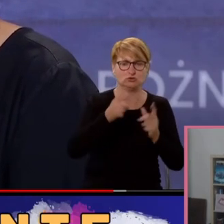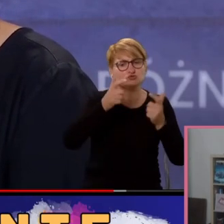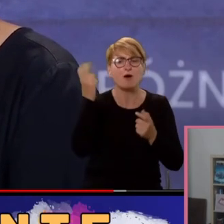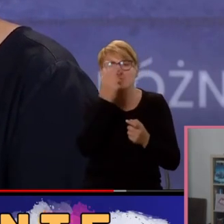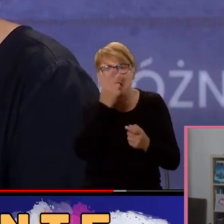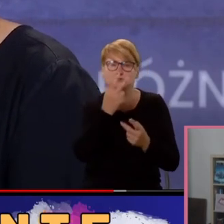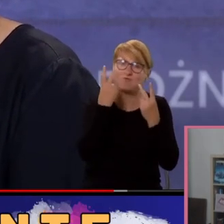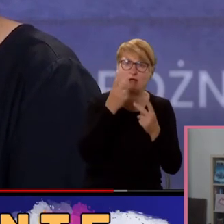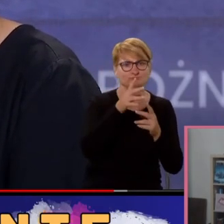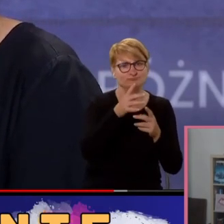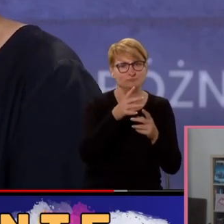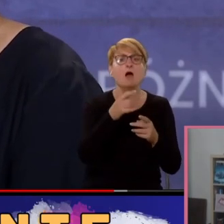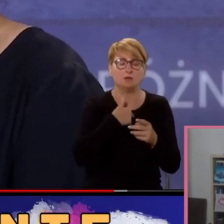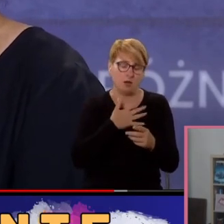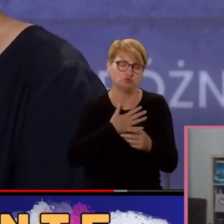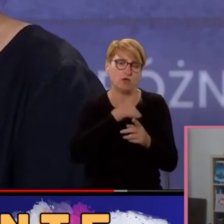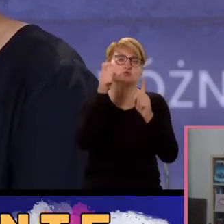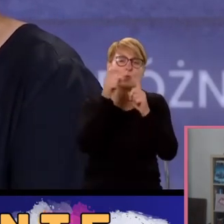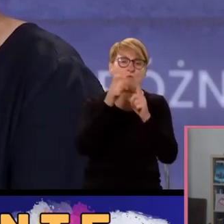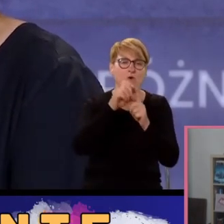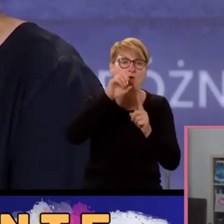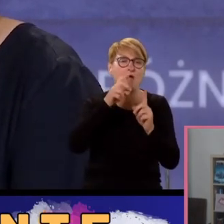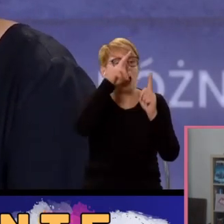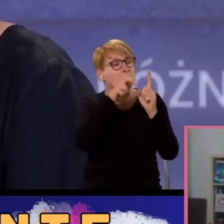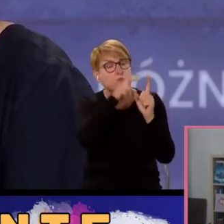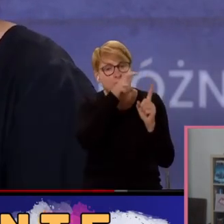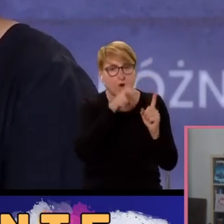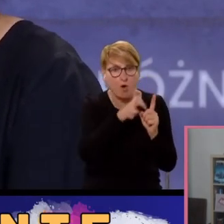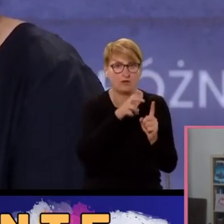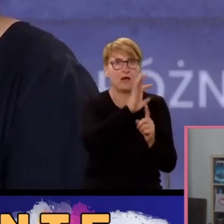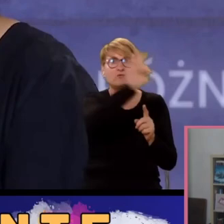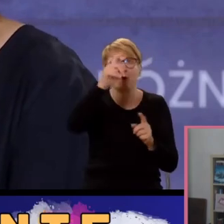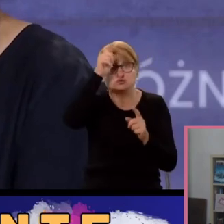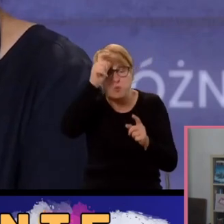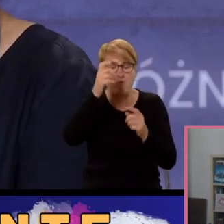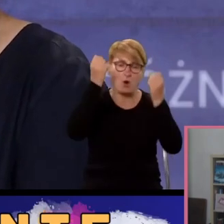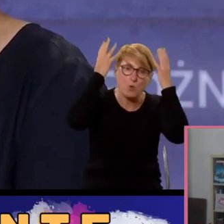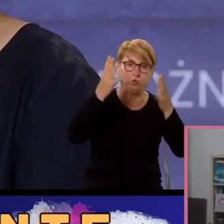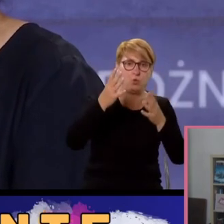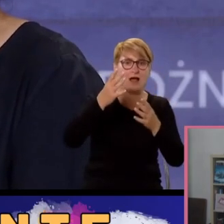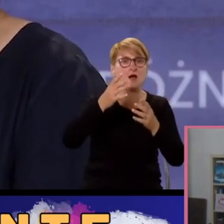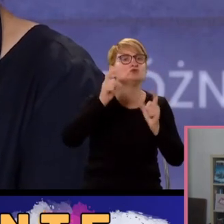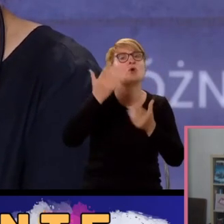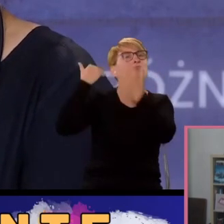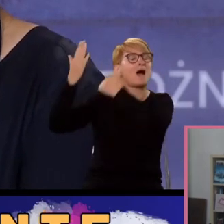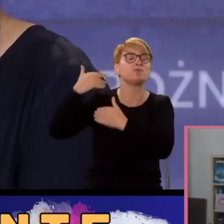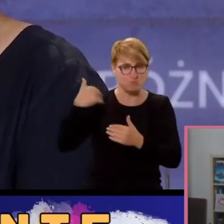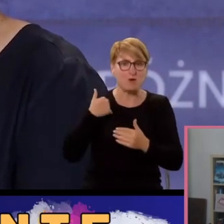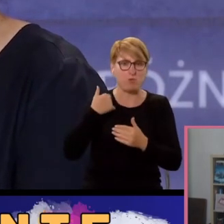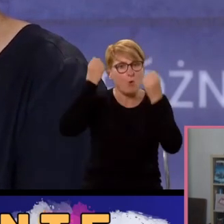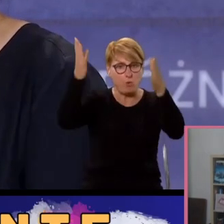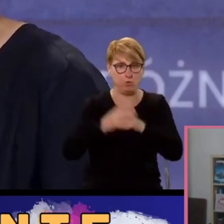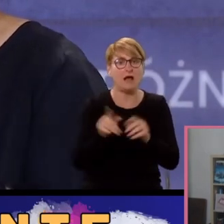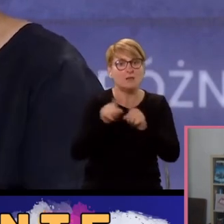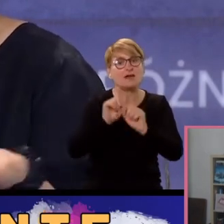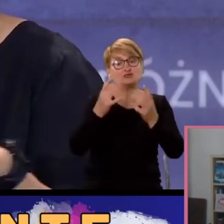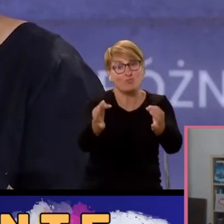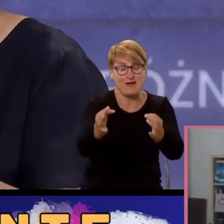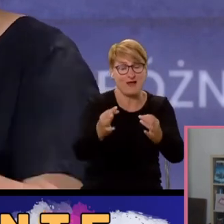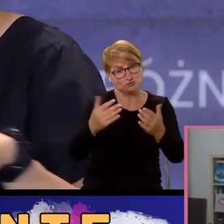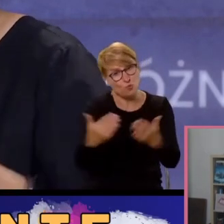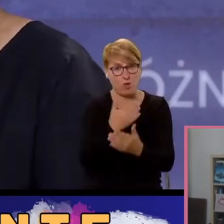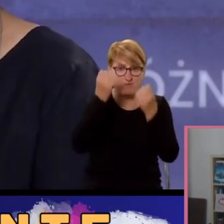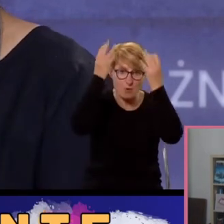swoje zainteresowanie, to powiedziałabym w antropologii, w nauce o człowieku i jego kulturach, wielu kulturach, które były przed nami i tych kulturach, które są nam też